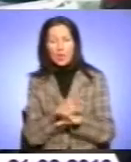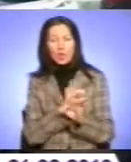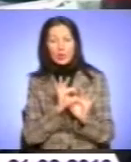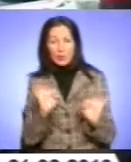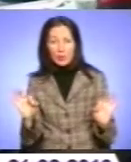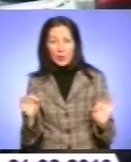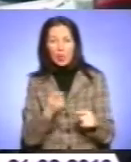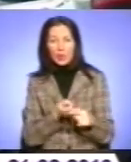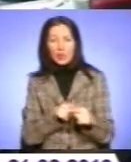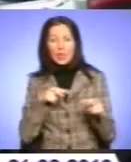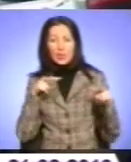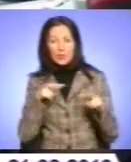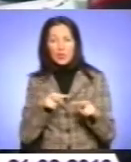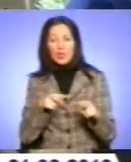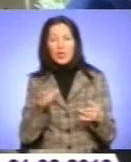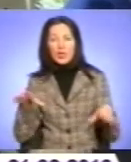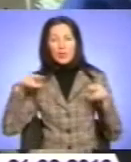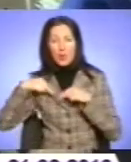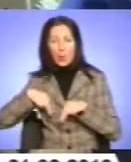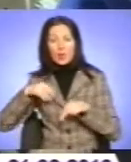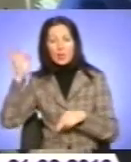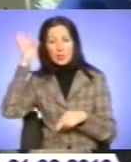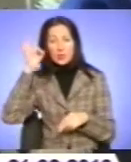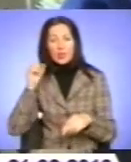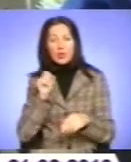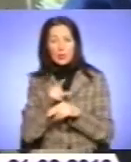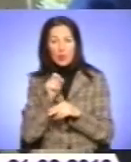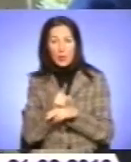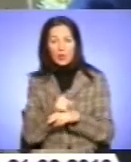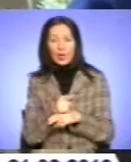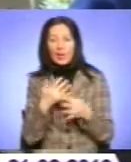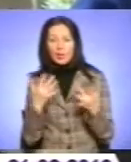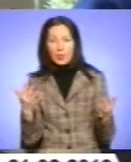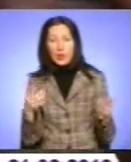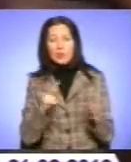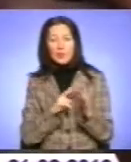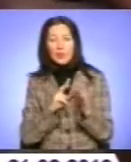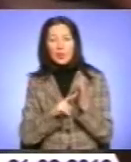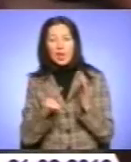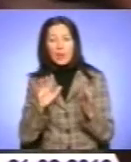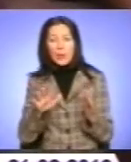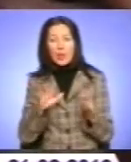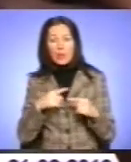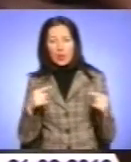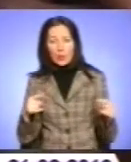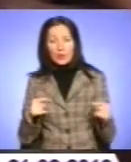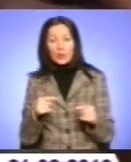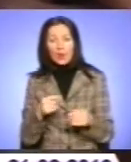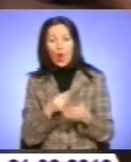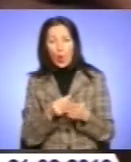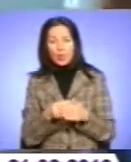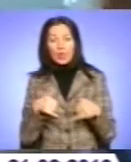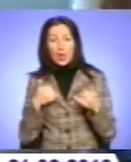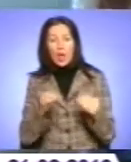німецькими замовниками. Асортимент налічує до 70 видів виробів. Виробництво самі забудували, кошти на нове обладнання виділила